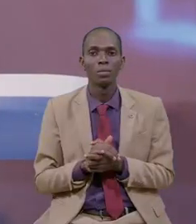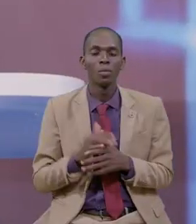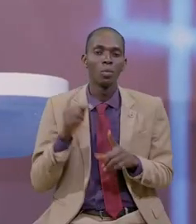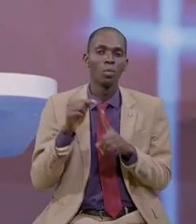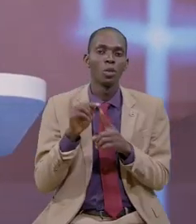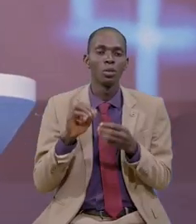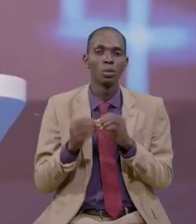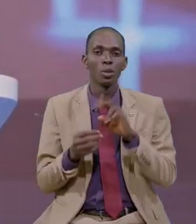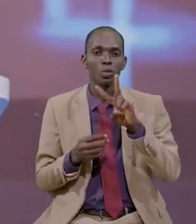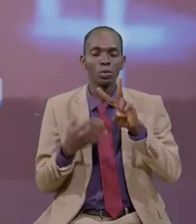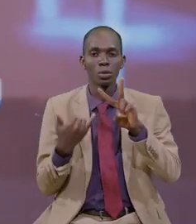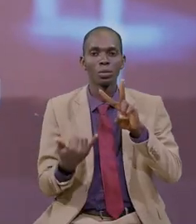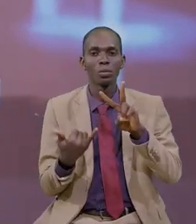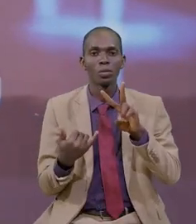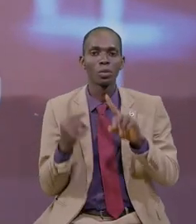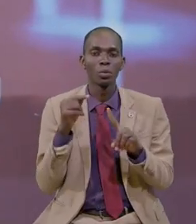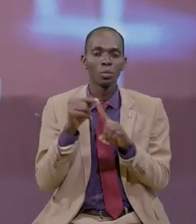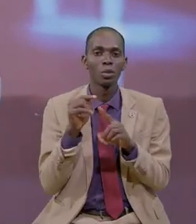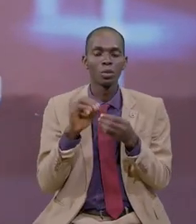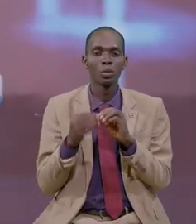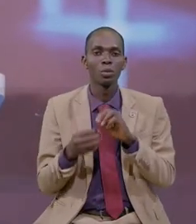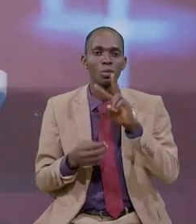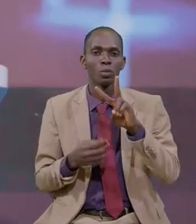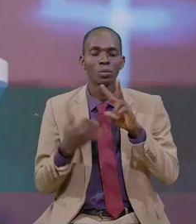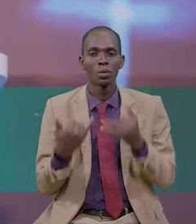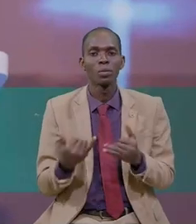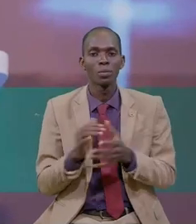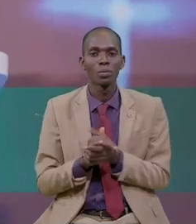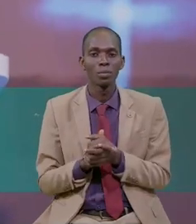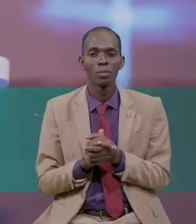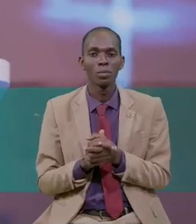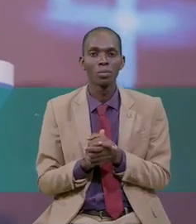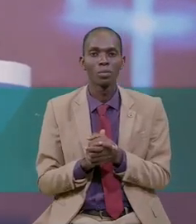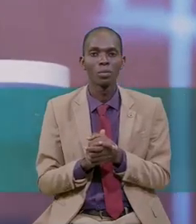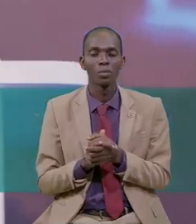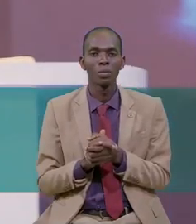Deuxième point maintenant. Deuxième point.